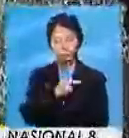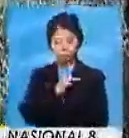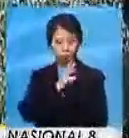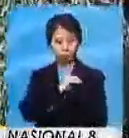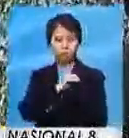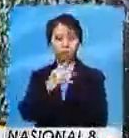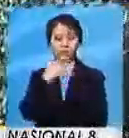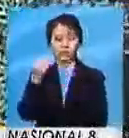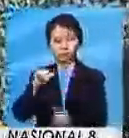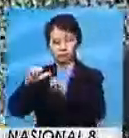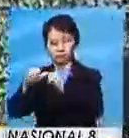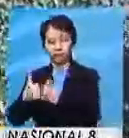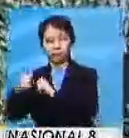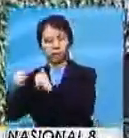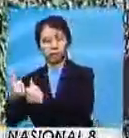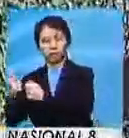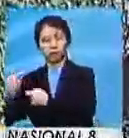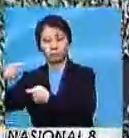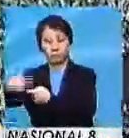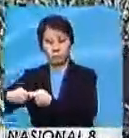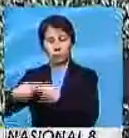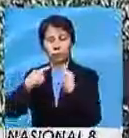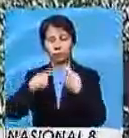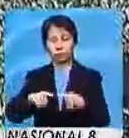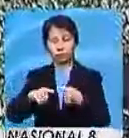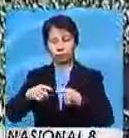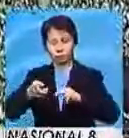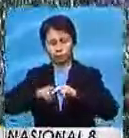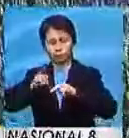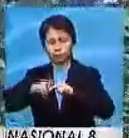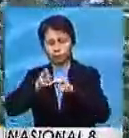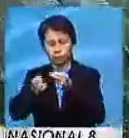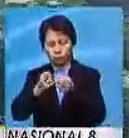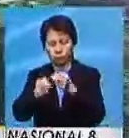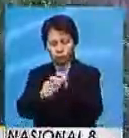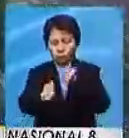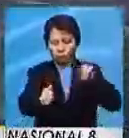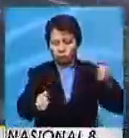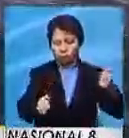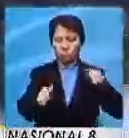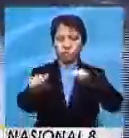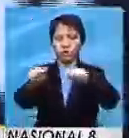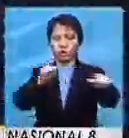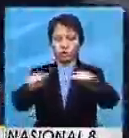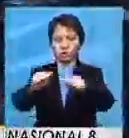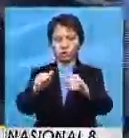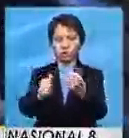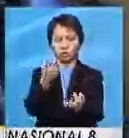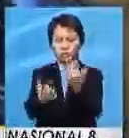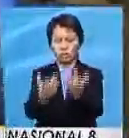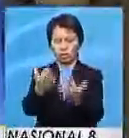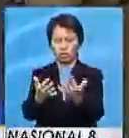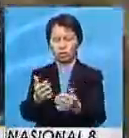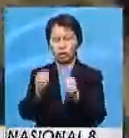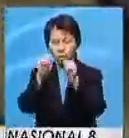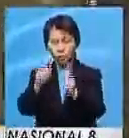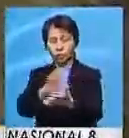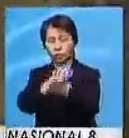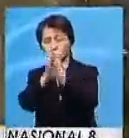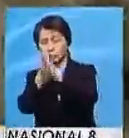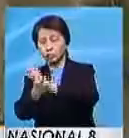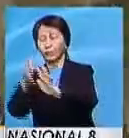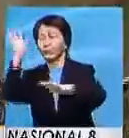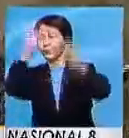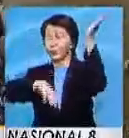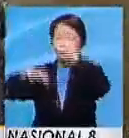kementeriannya serta agensi-agensi terlibat sedang mempertingkat usaha pencegahan terhadap aktiviti tersebut yang berpotensi menyebabkan